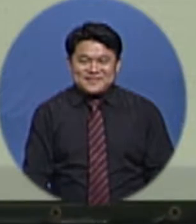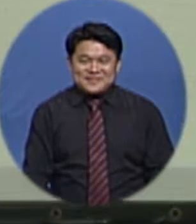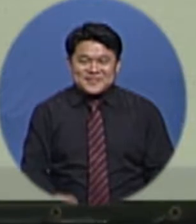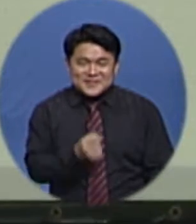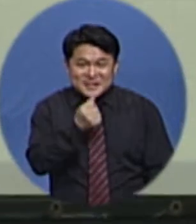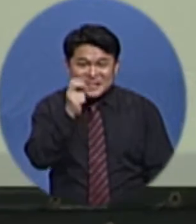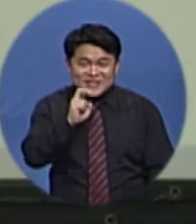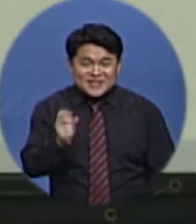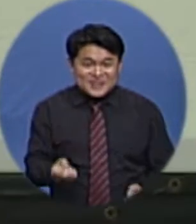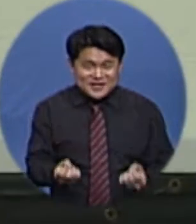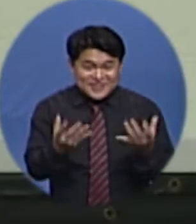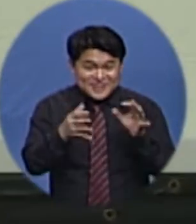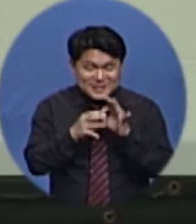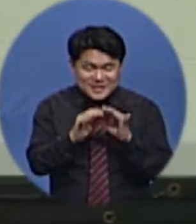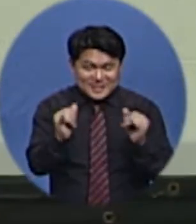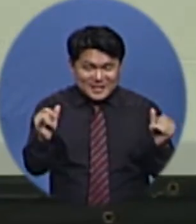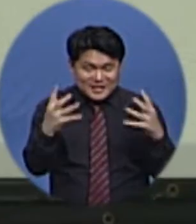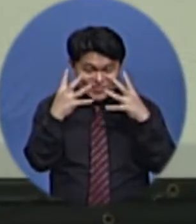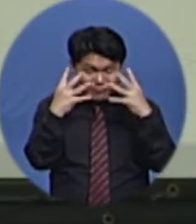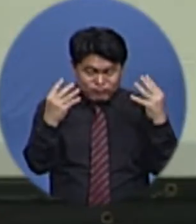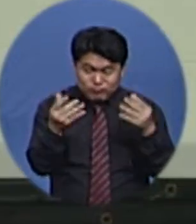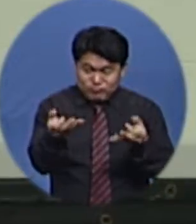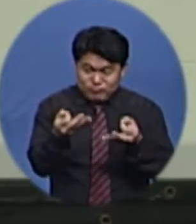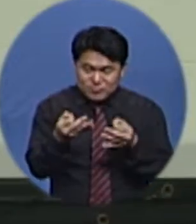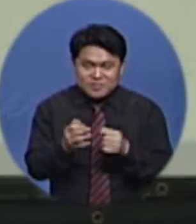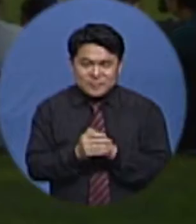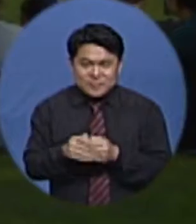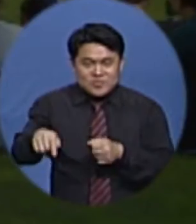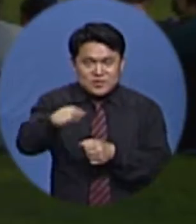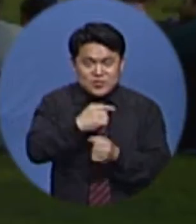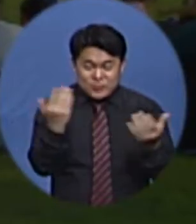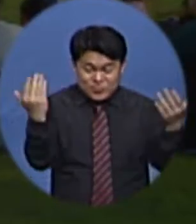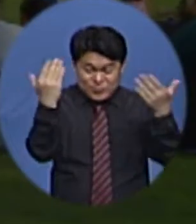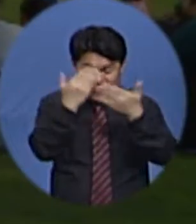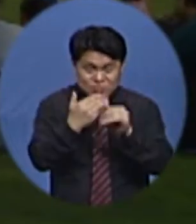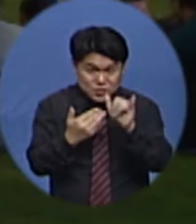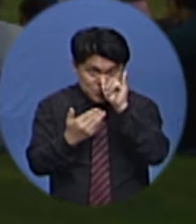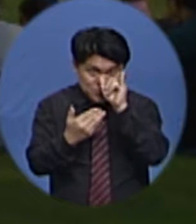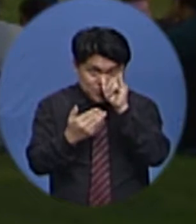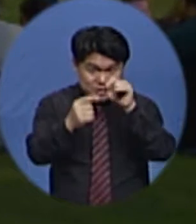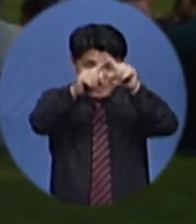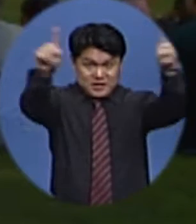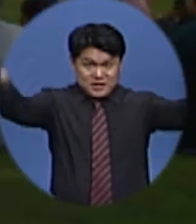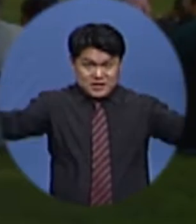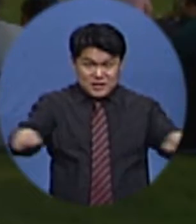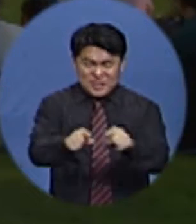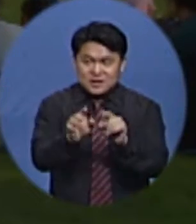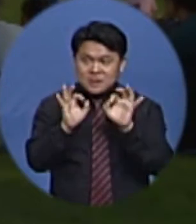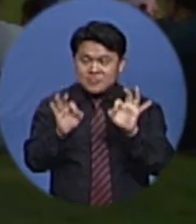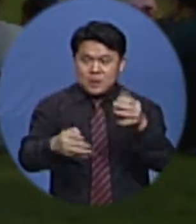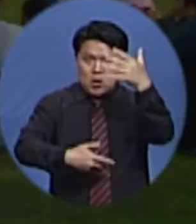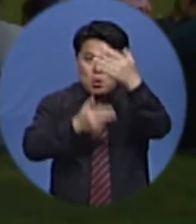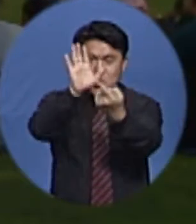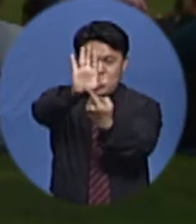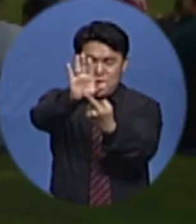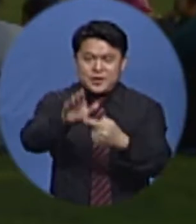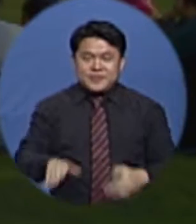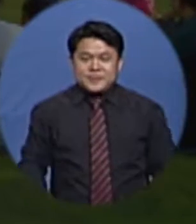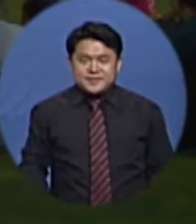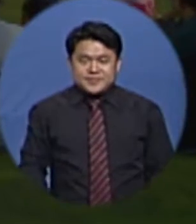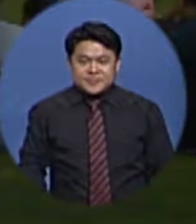작은 음악회로 사람들의 이목이 집중되고 곧 주위가 어두워지자 큰 화면에는 영화가 상영되기